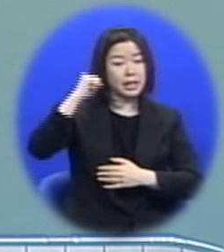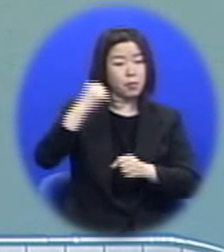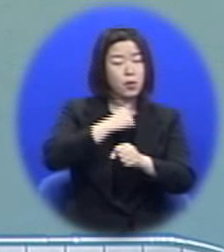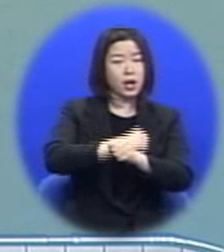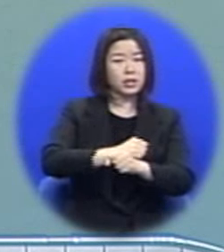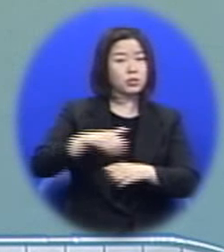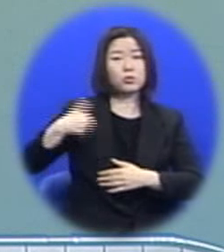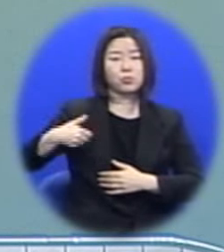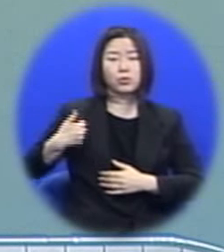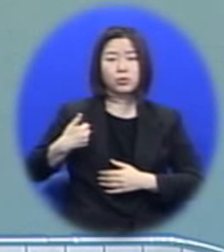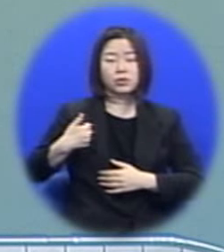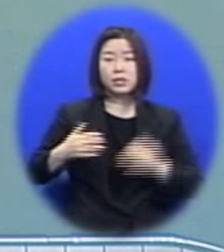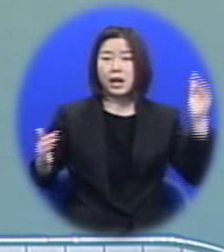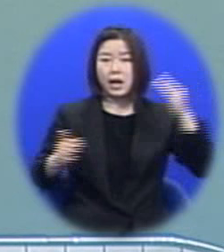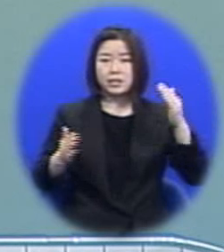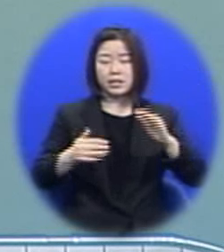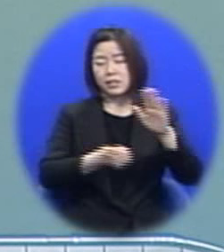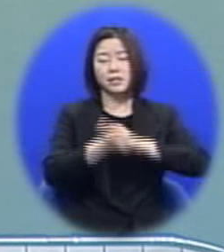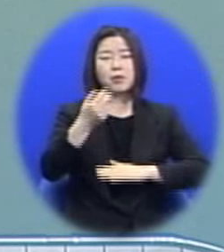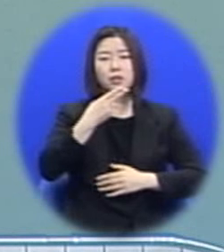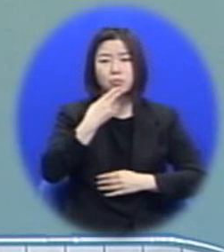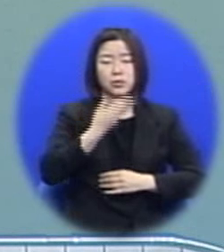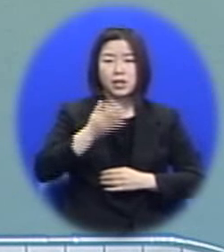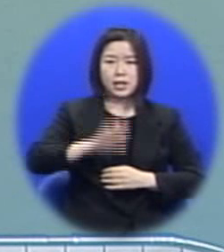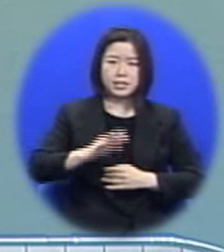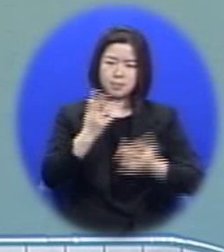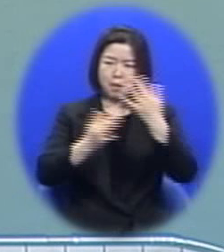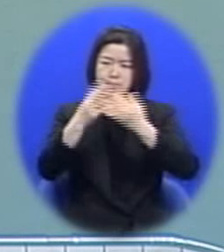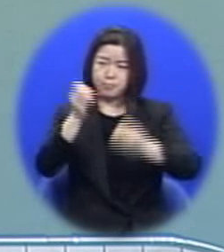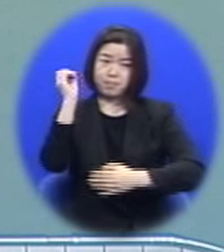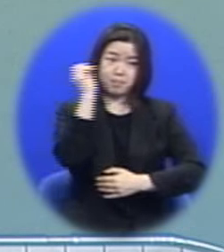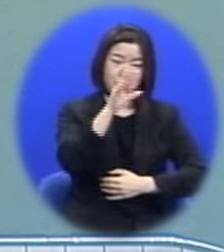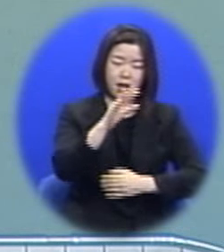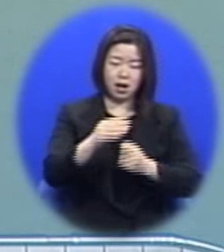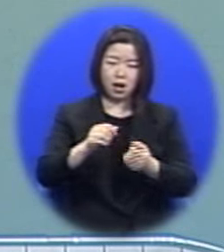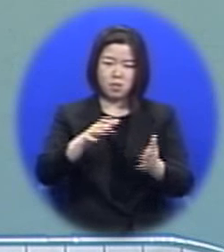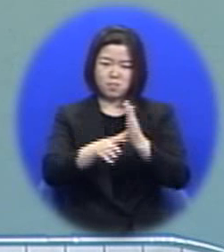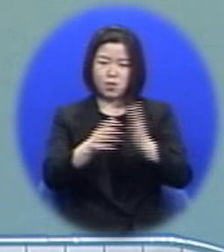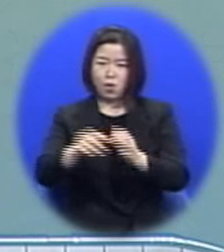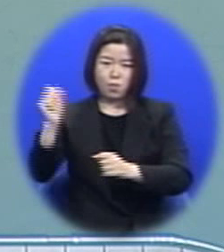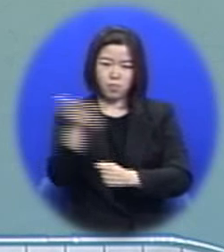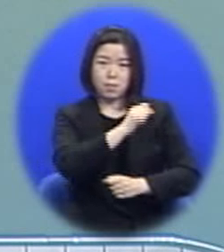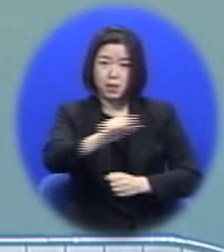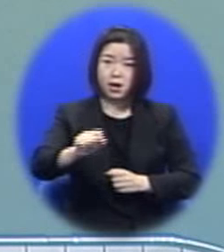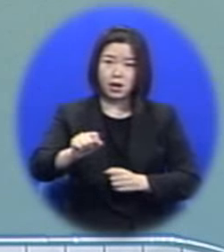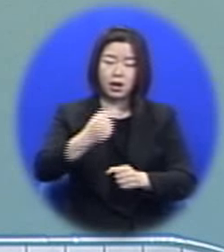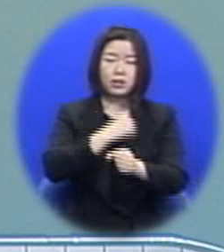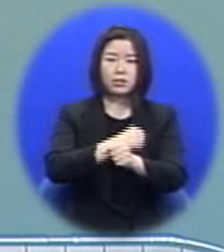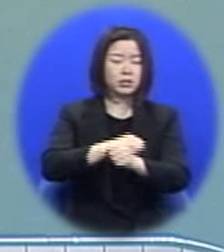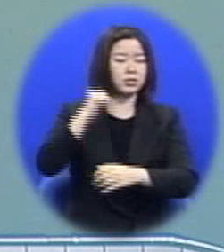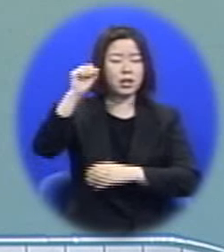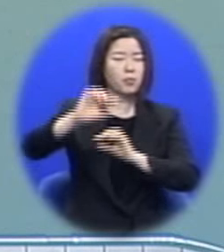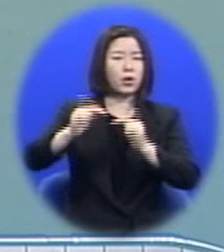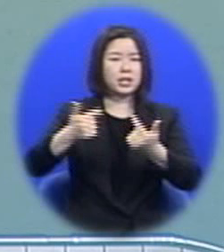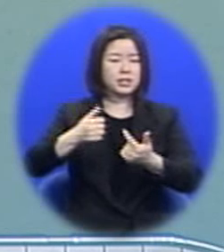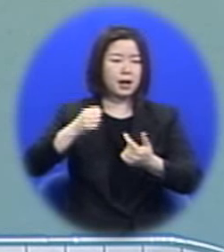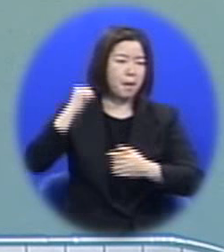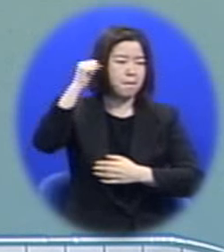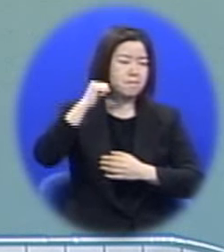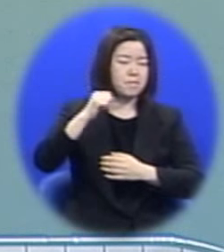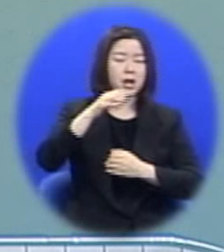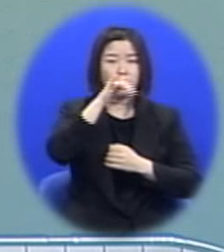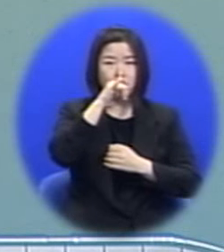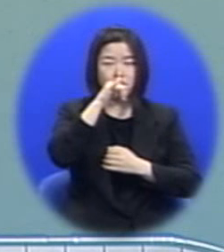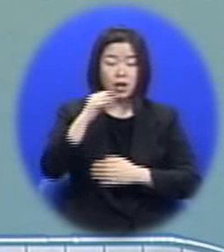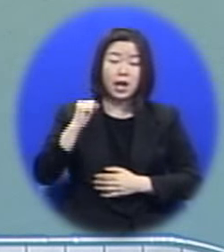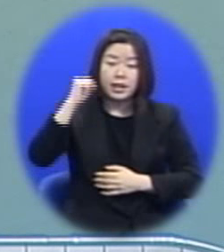없다. 그러나 불을 지르고 무기를 휘두르는 것은 데모가 아니라 폭동이다. 데모를 하되